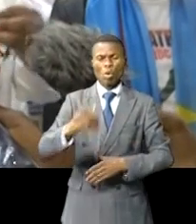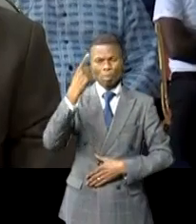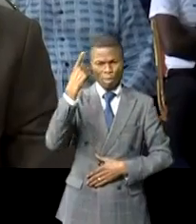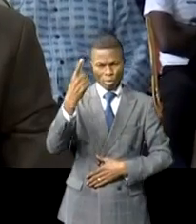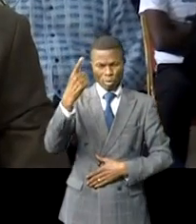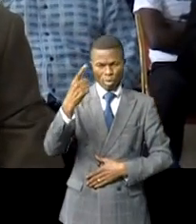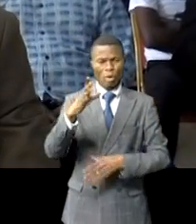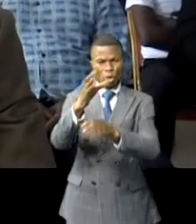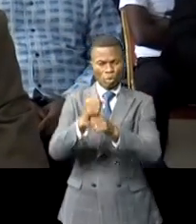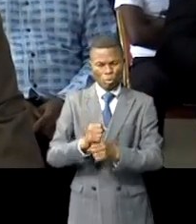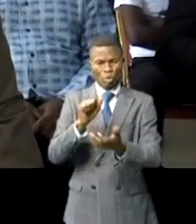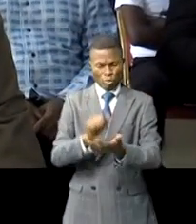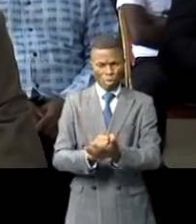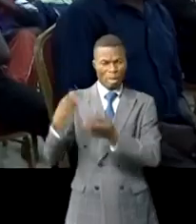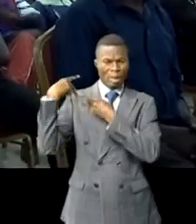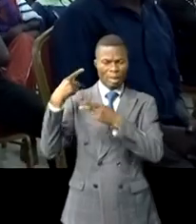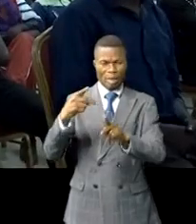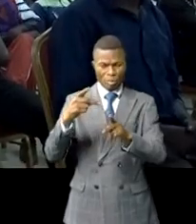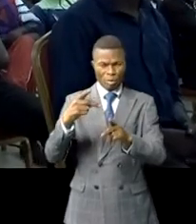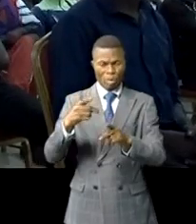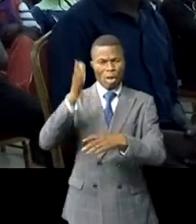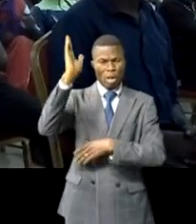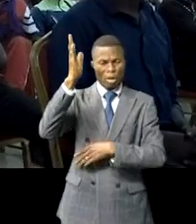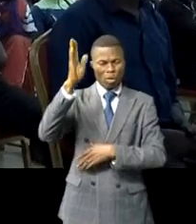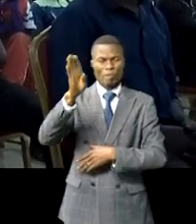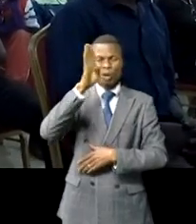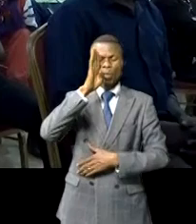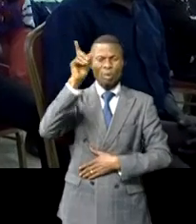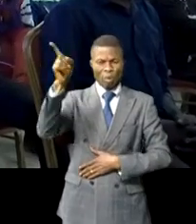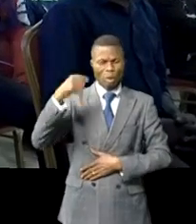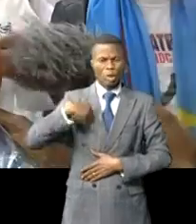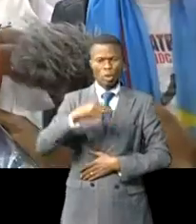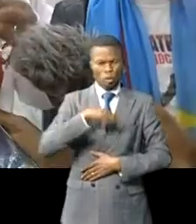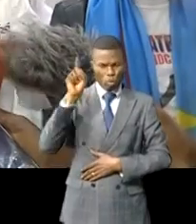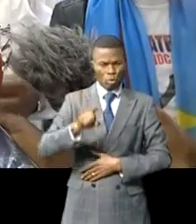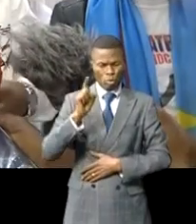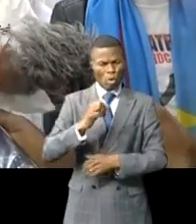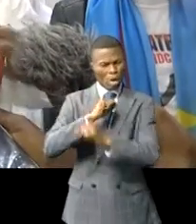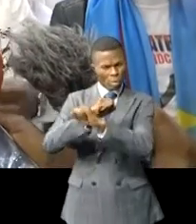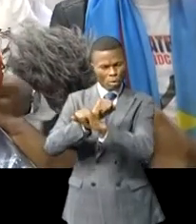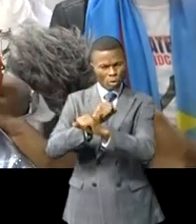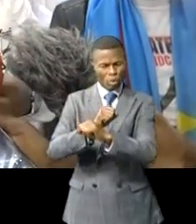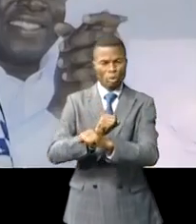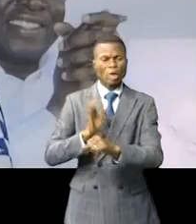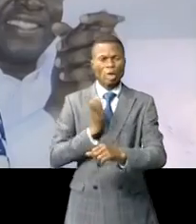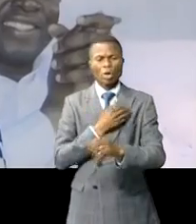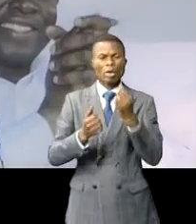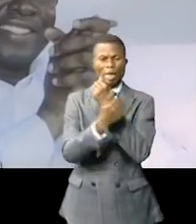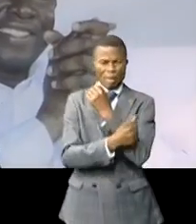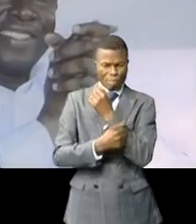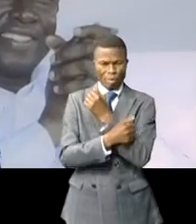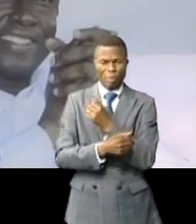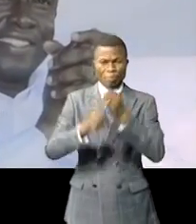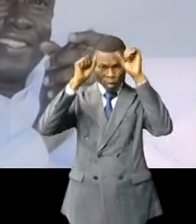l'avons hérité comme ça depuis la conférence de Berlin et nous devons jalousement protéger ce territoire-là. Le chef de